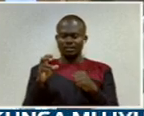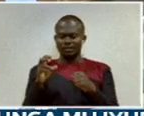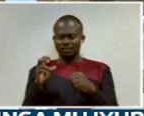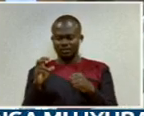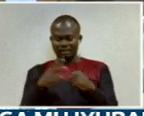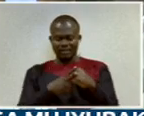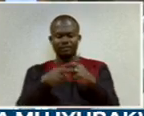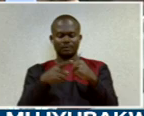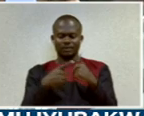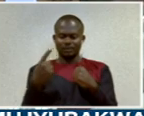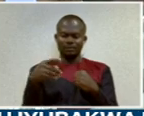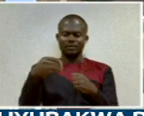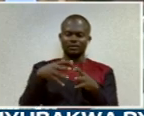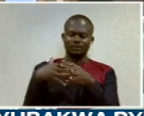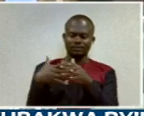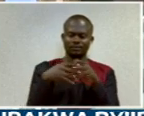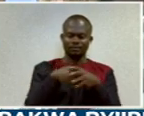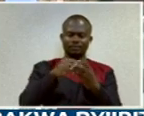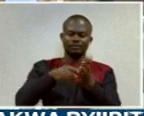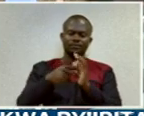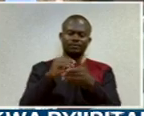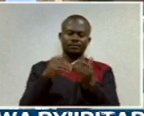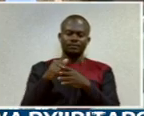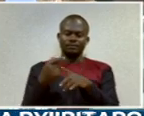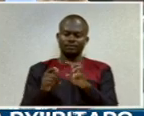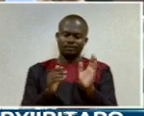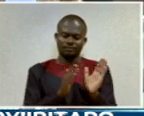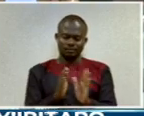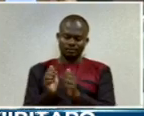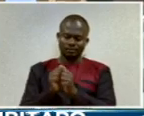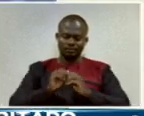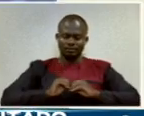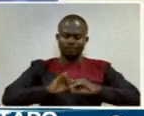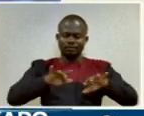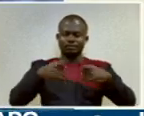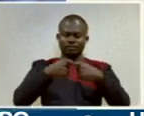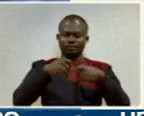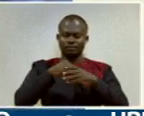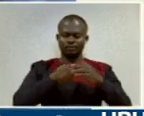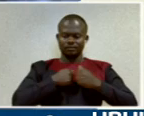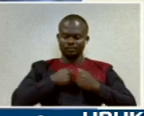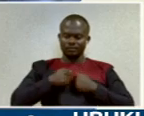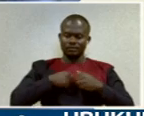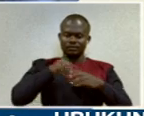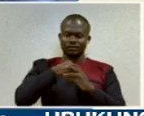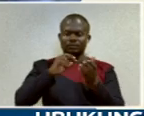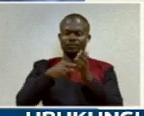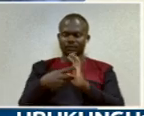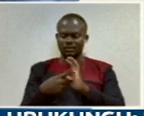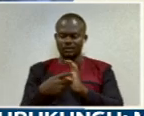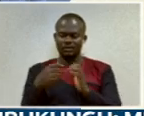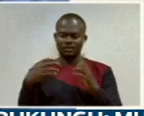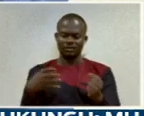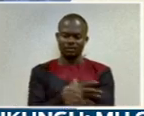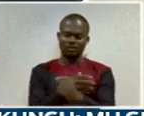761 z'amadolari ya Amerika mu mishinga itandukanye yo gutunganya no gusakaza amashanyarazi mu Rwanda, harimo n'imishinga y'ingufu